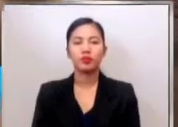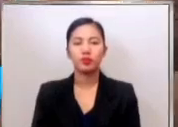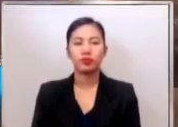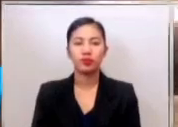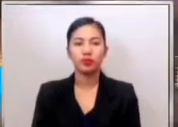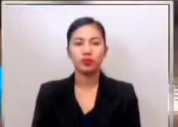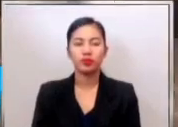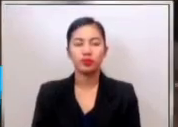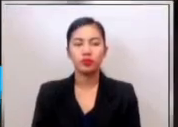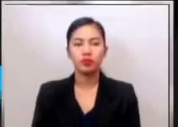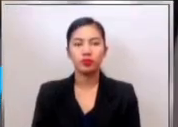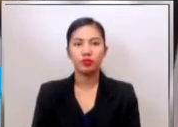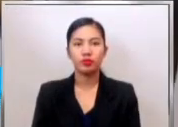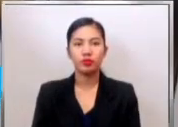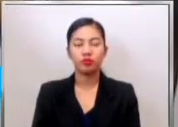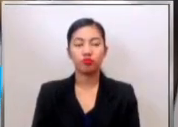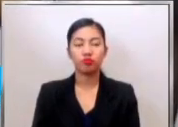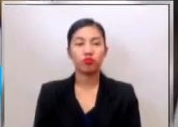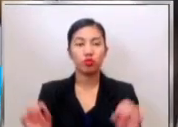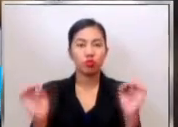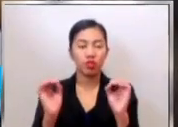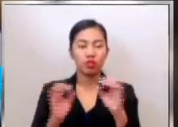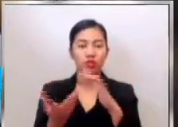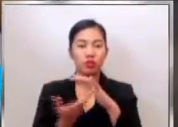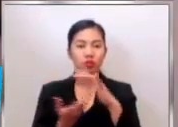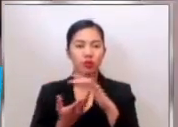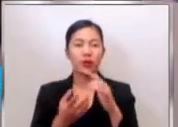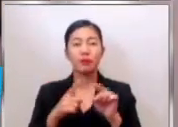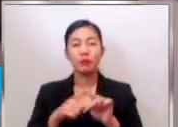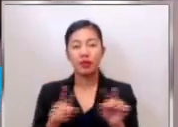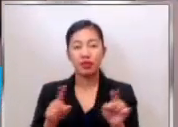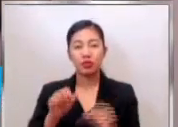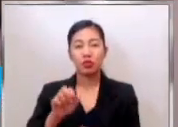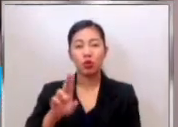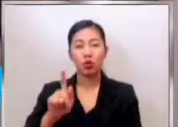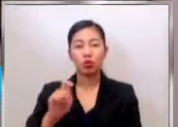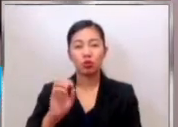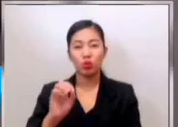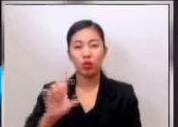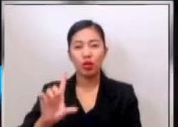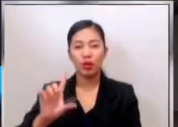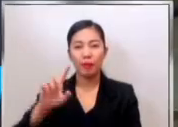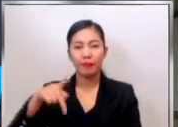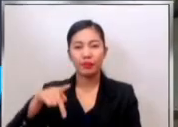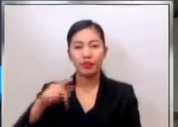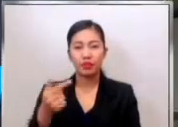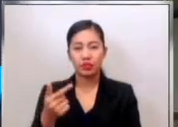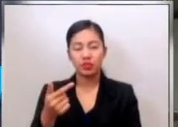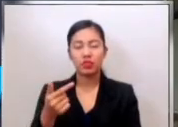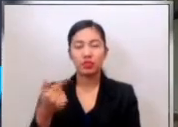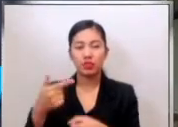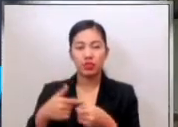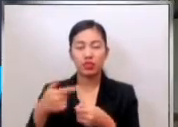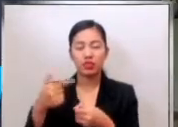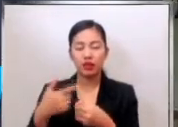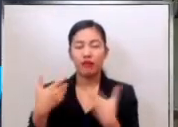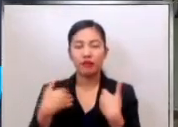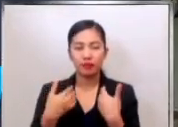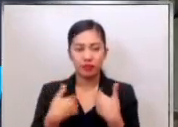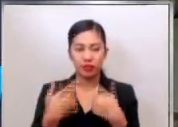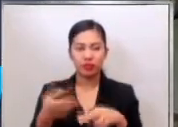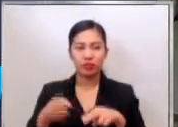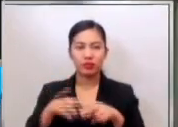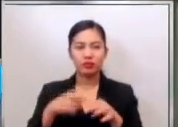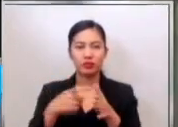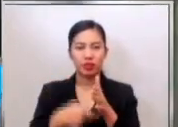Wala nang ang pasahero, pero ang auto LPG, tumataas pa ang presyo. Yan ang mahirap na realidad para